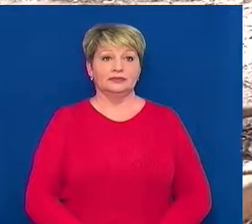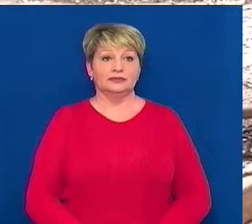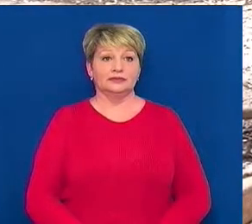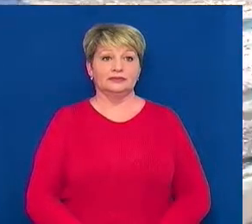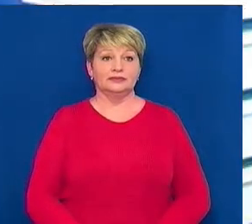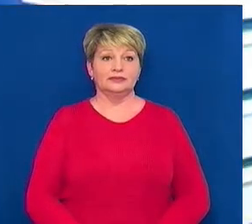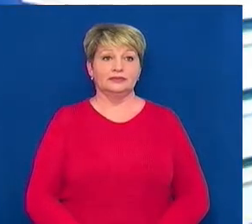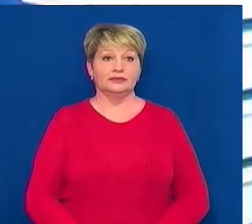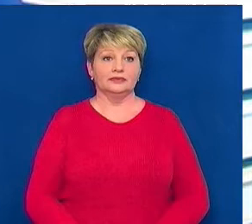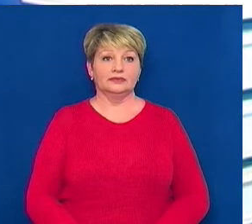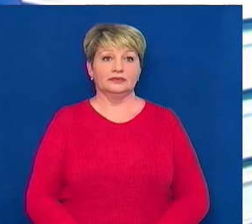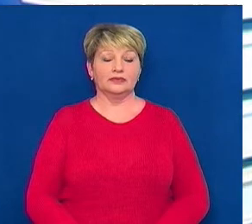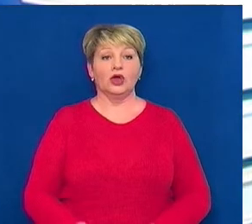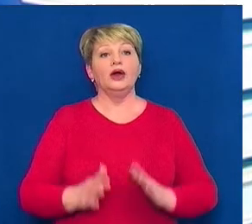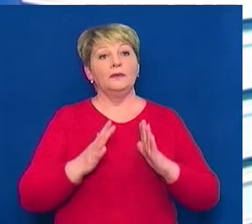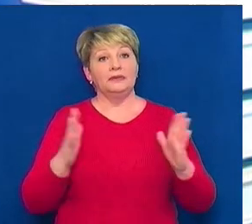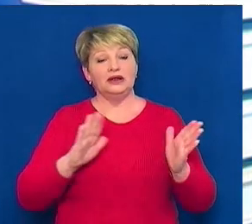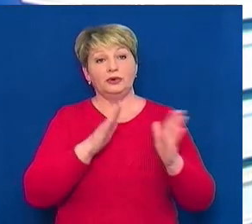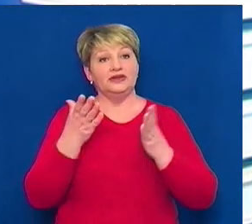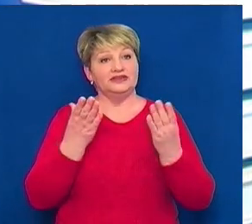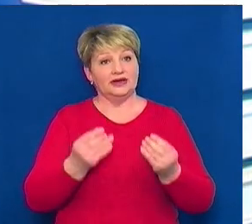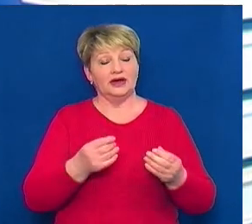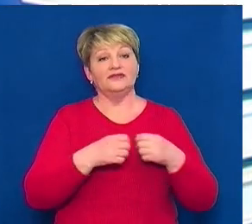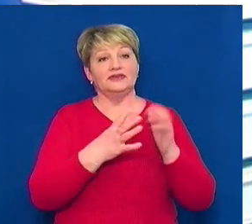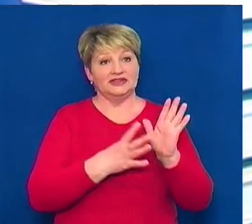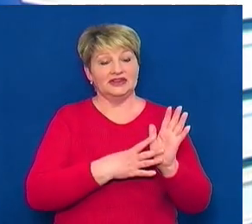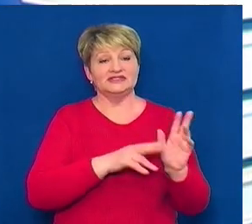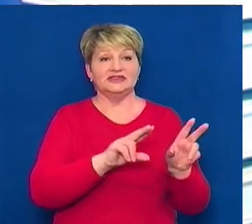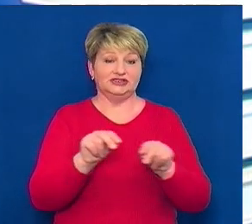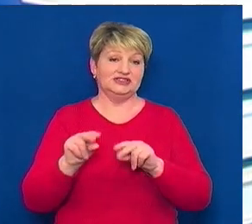Черкаси. Більше про події дня дивіться у випуску о